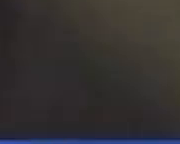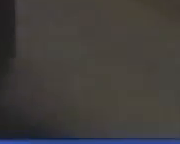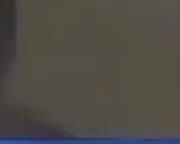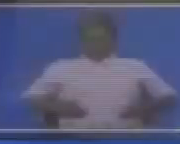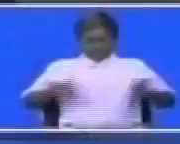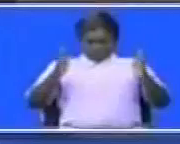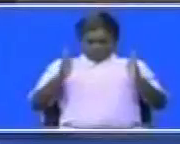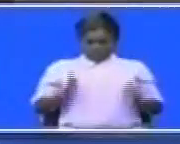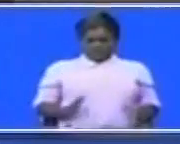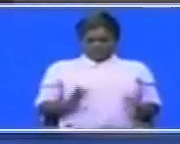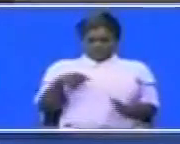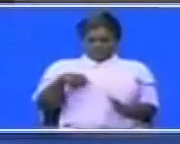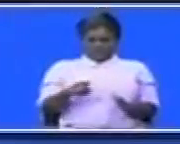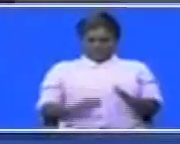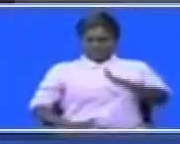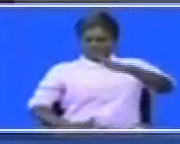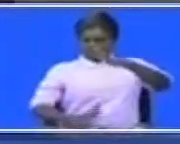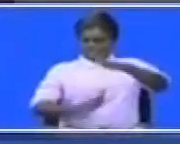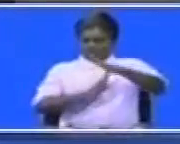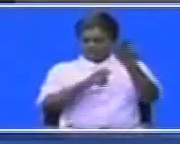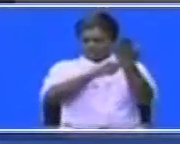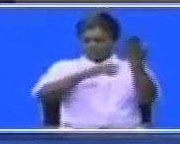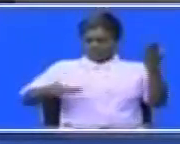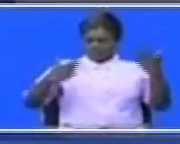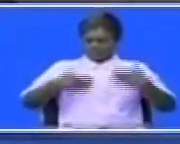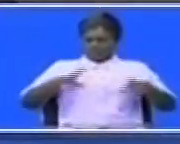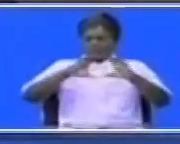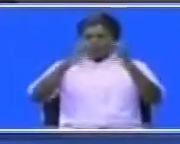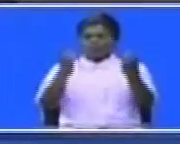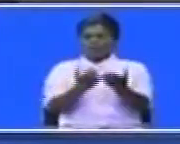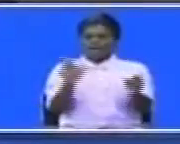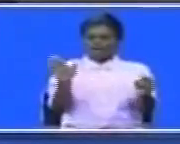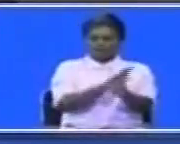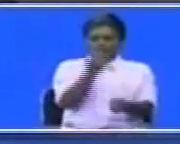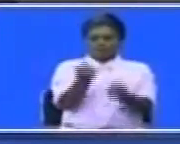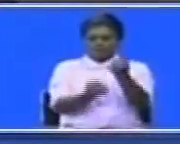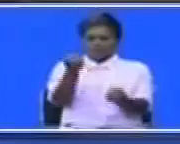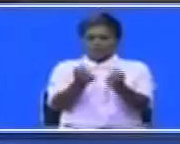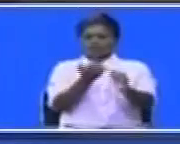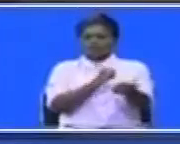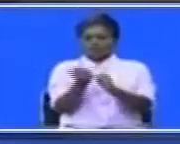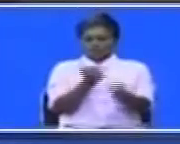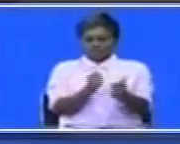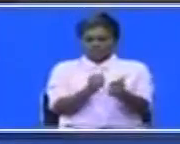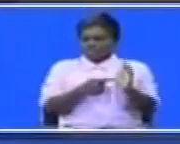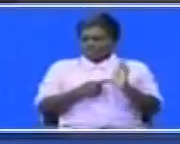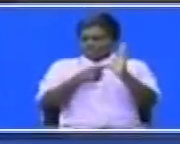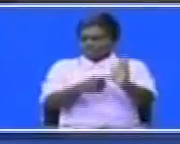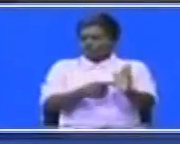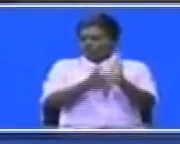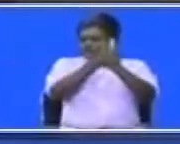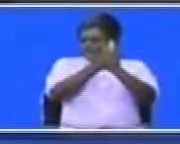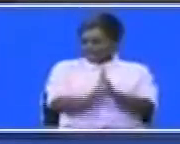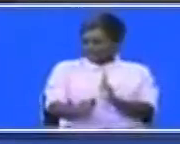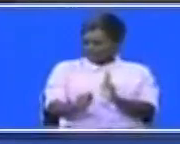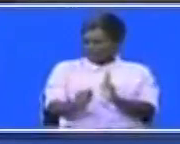Chipukizi Tejas Irani amekuwa miongoni mwa chipukizi waliong'aa zaidi duniani kwenye ulingo wa mbio za magari. Tejas alionyesha ulimwengu makali